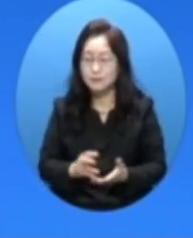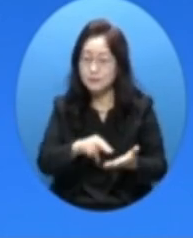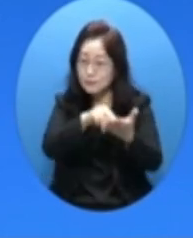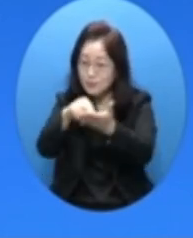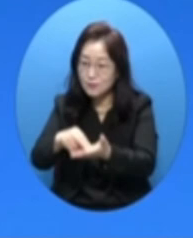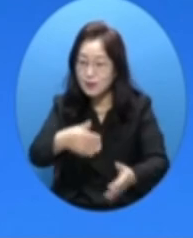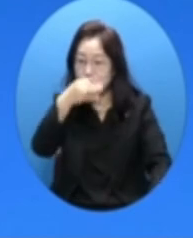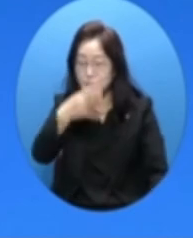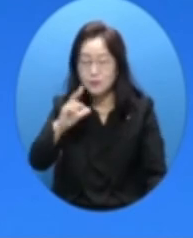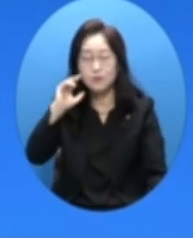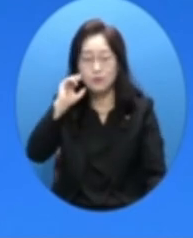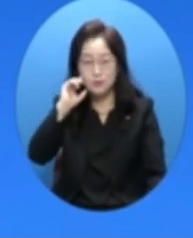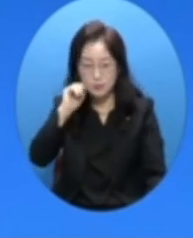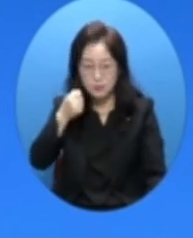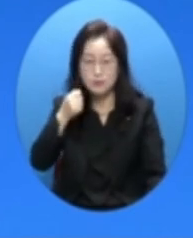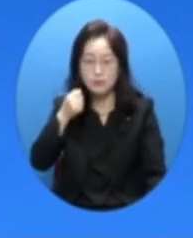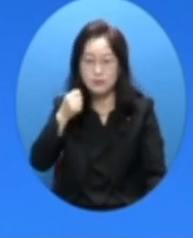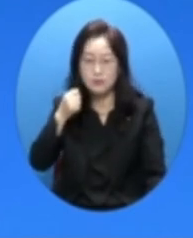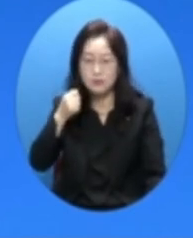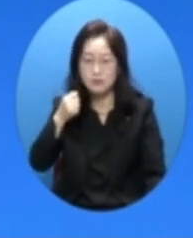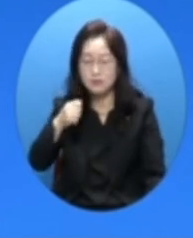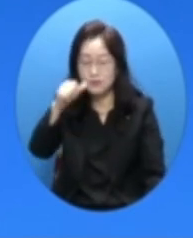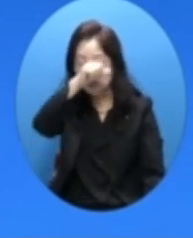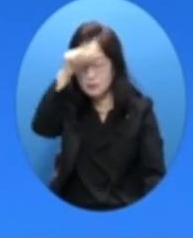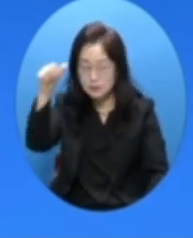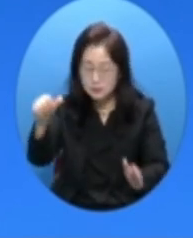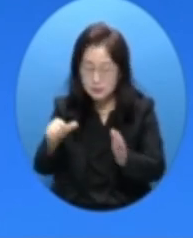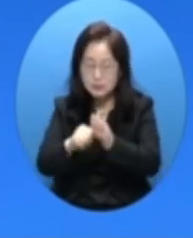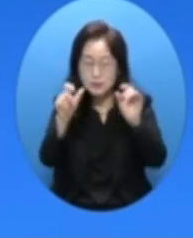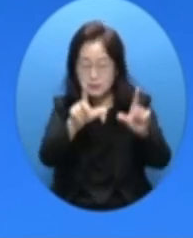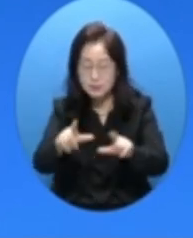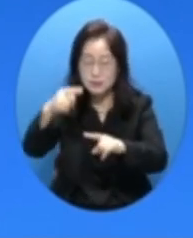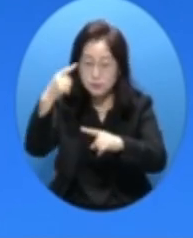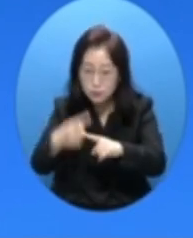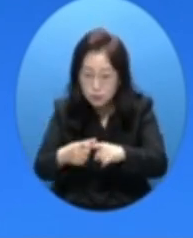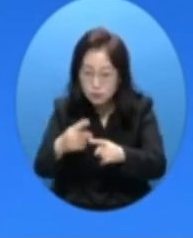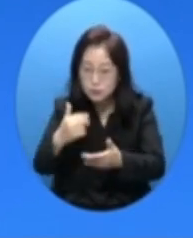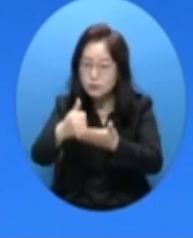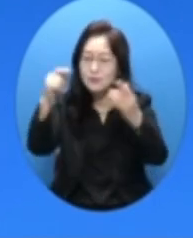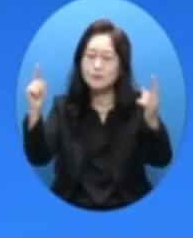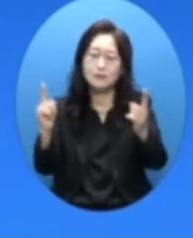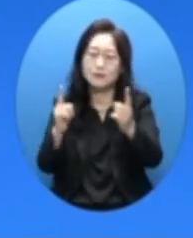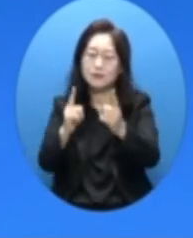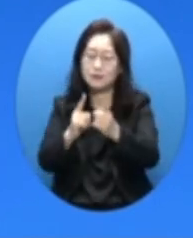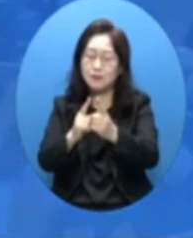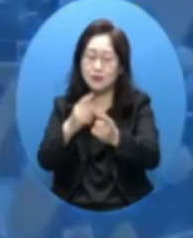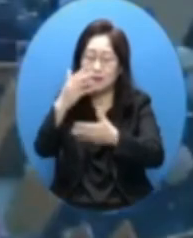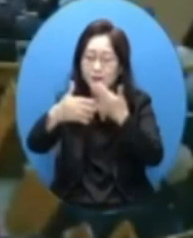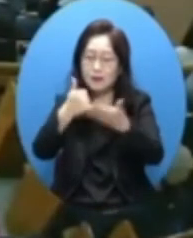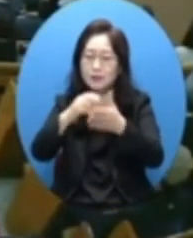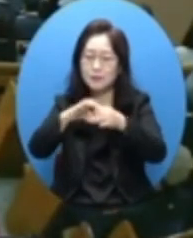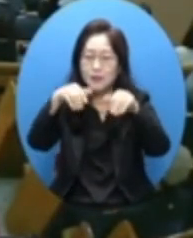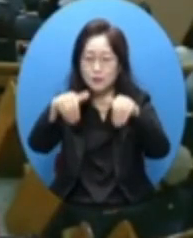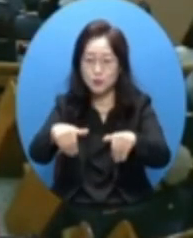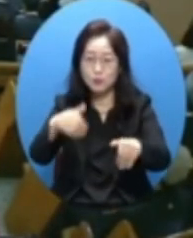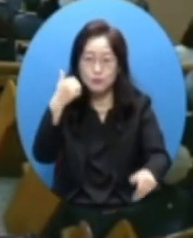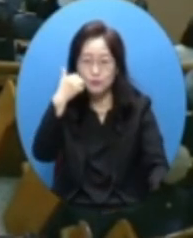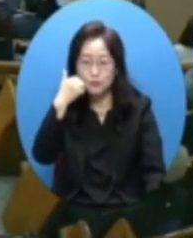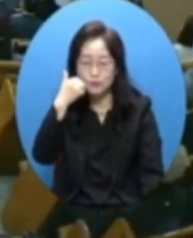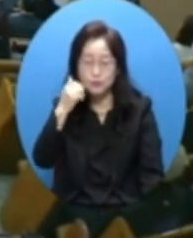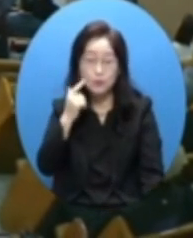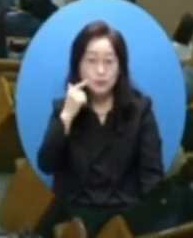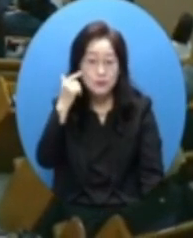외롭고 힘들고 어려운 인생을 살다가 주님 만나 귀한 하나님의 종이된 에드워트모토